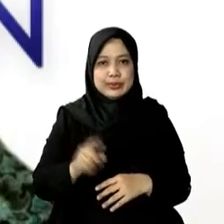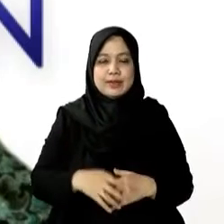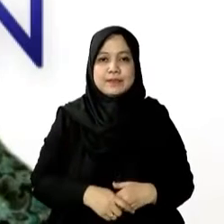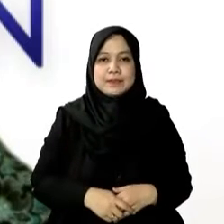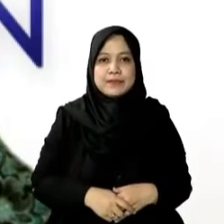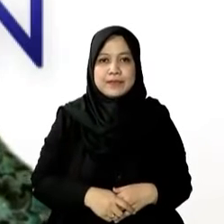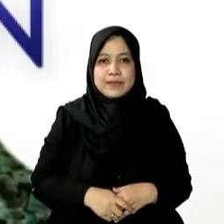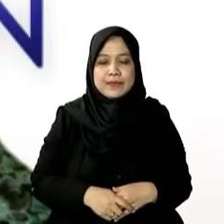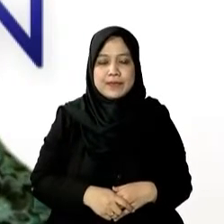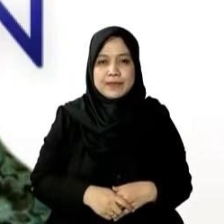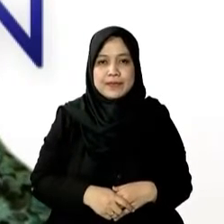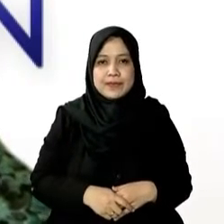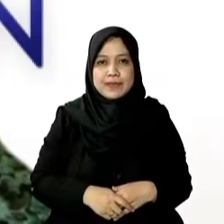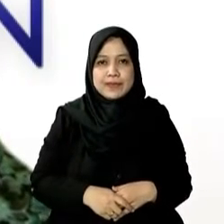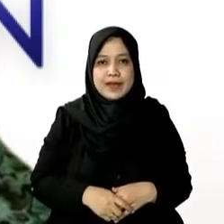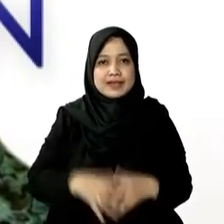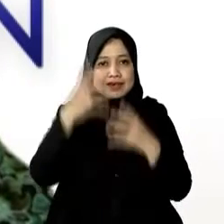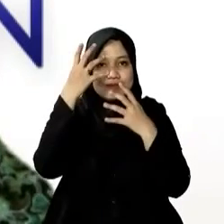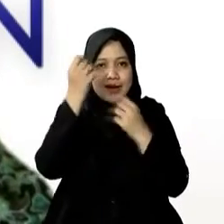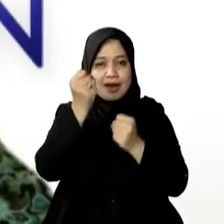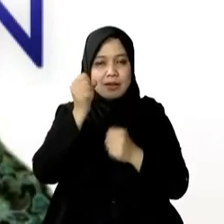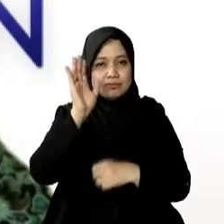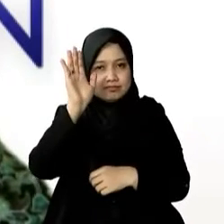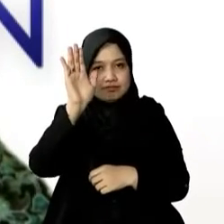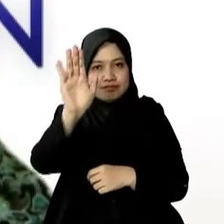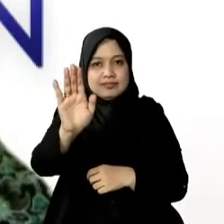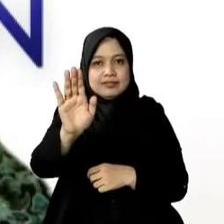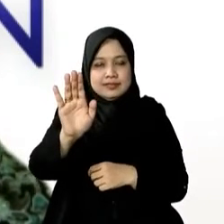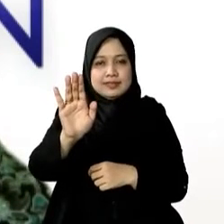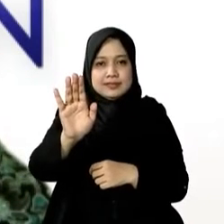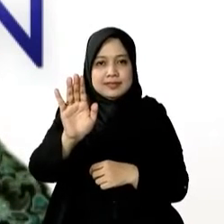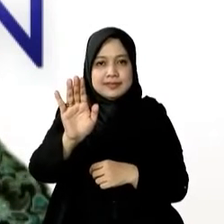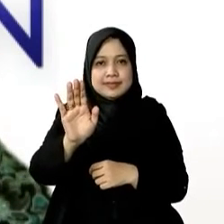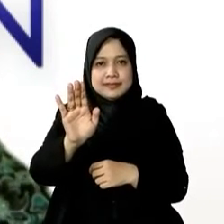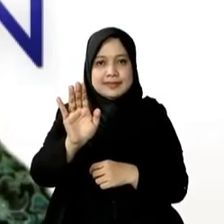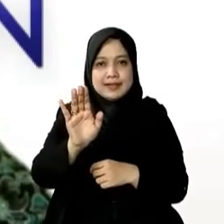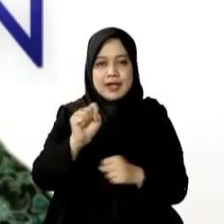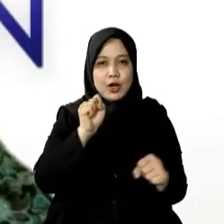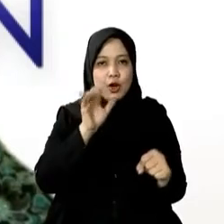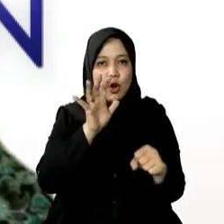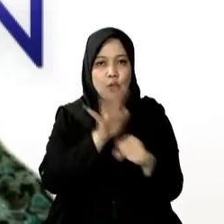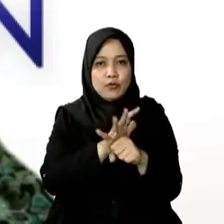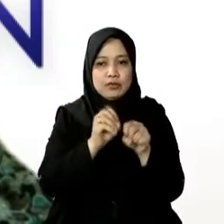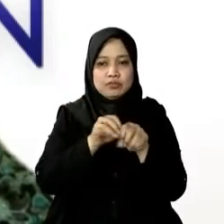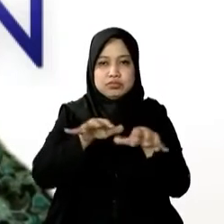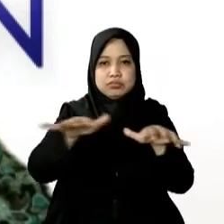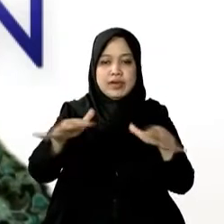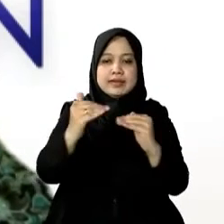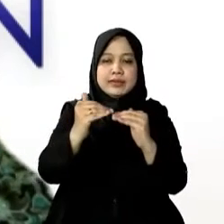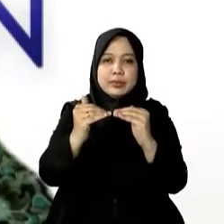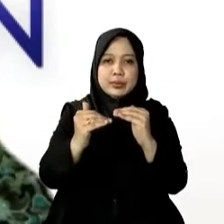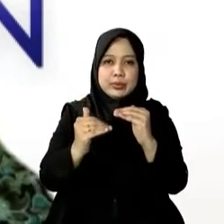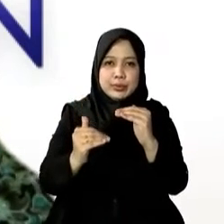dengan demikian kita harapkan kedepannya ada bisa menular ular ini dan